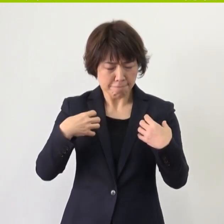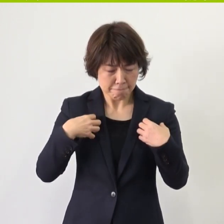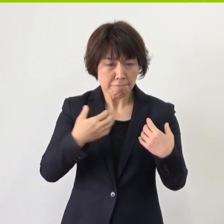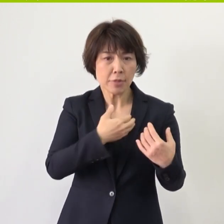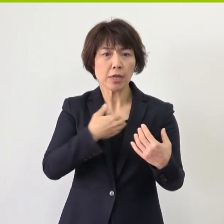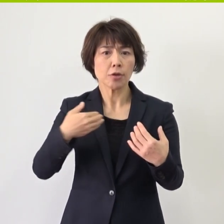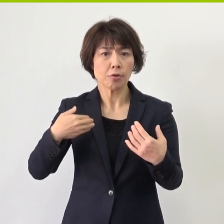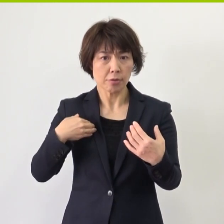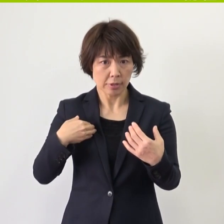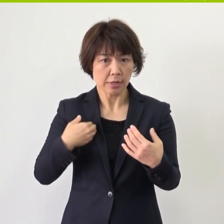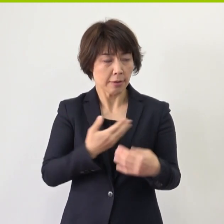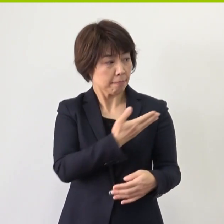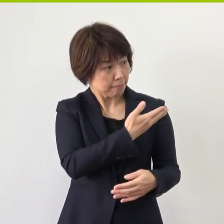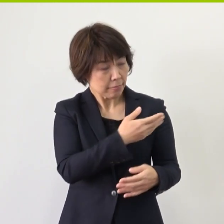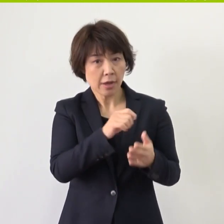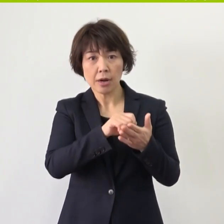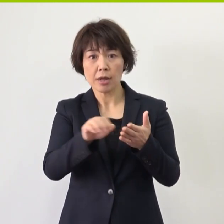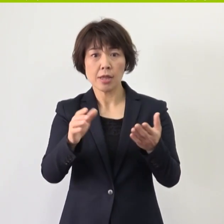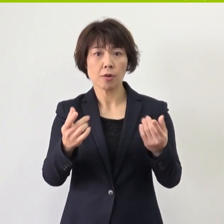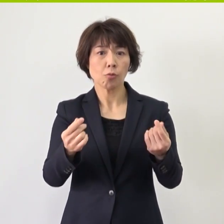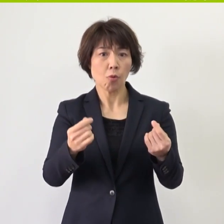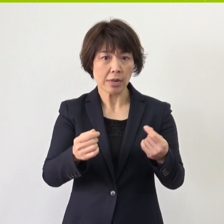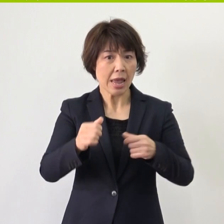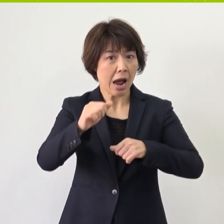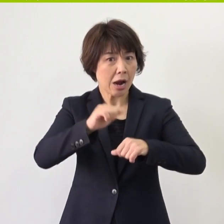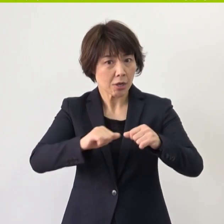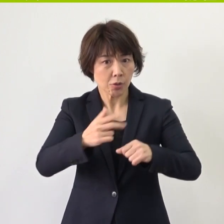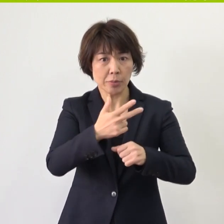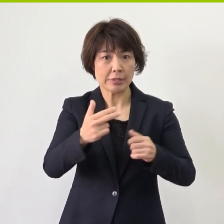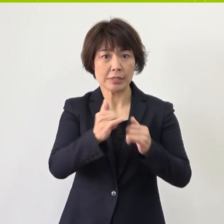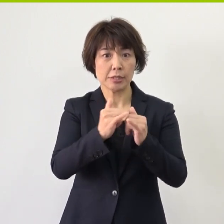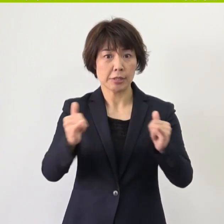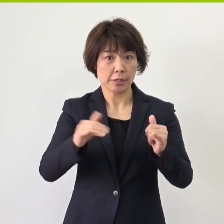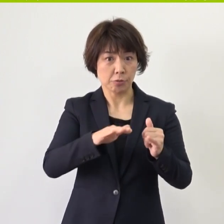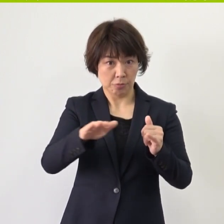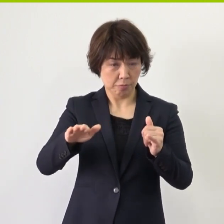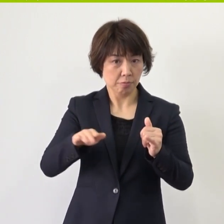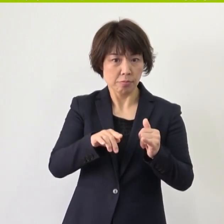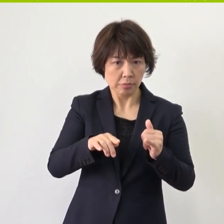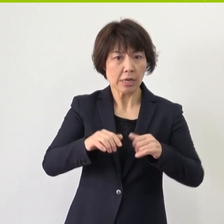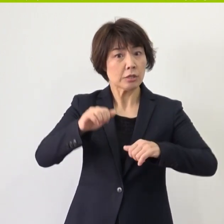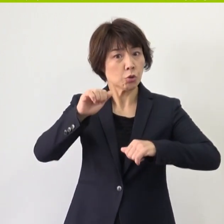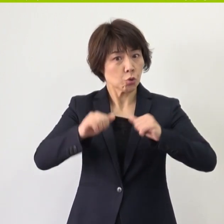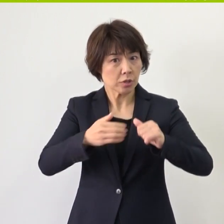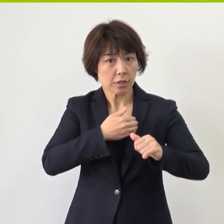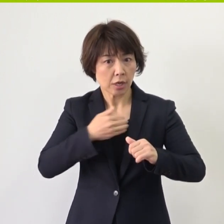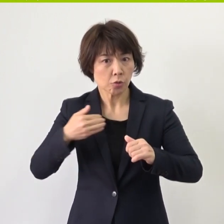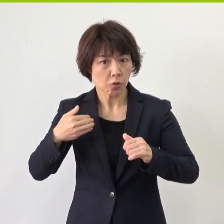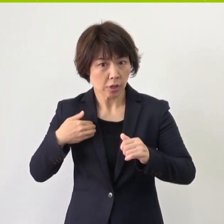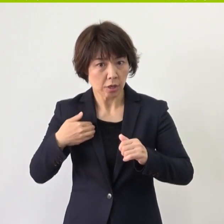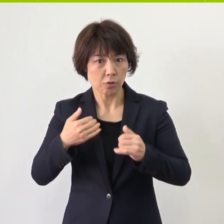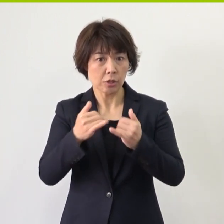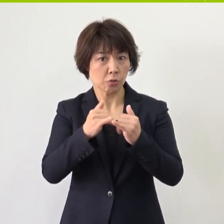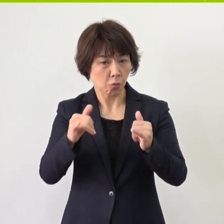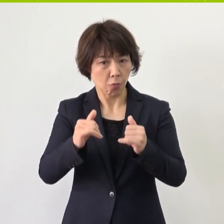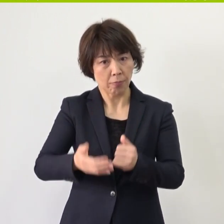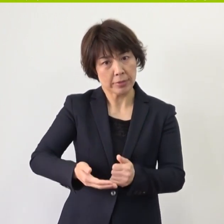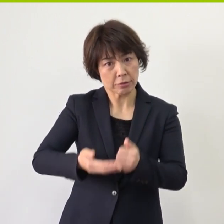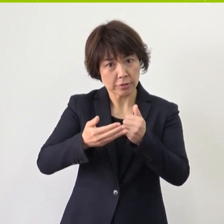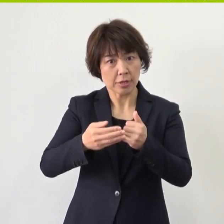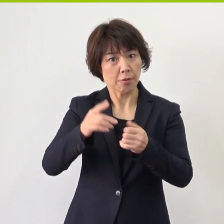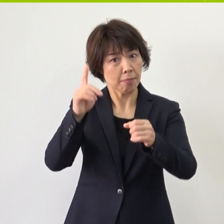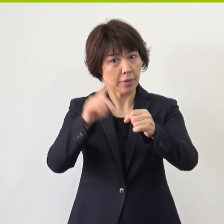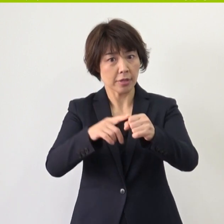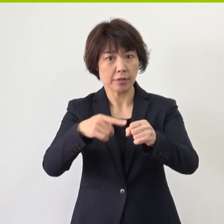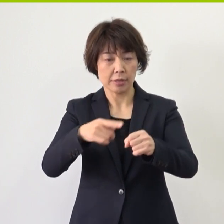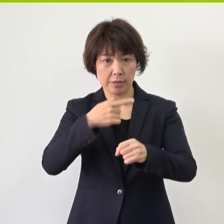ようにアクティブシチズンであって自由に自分が活躍できる人間の育成を目指していきたい